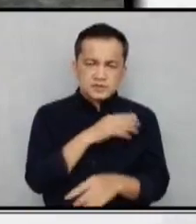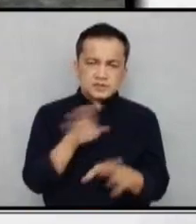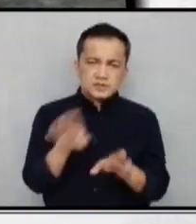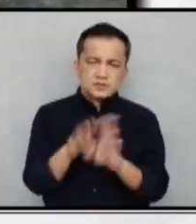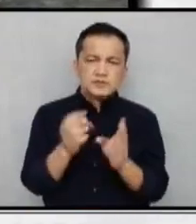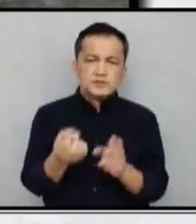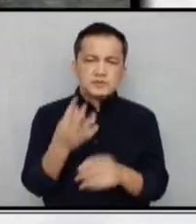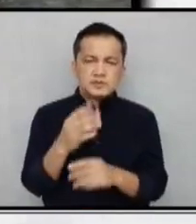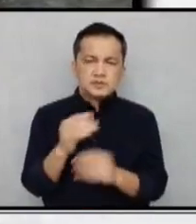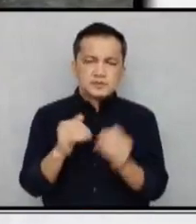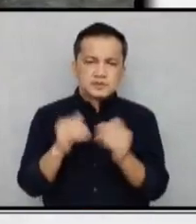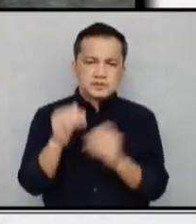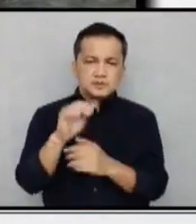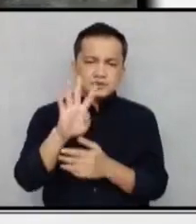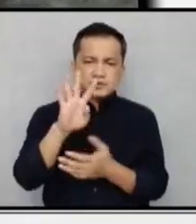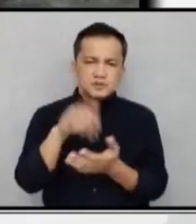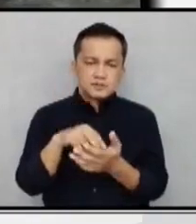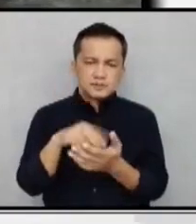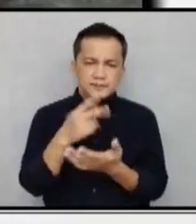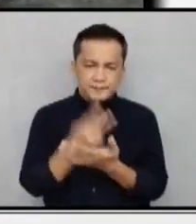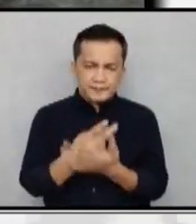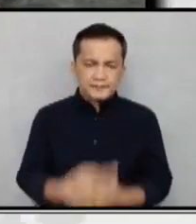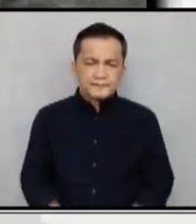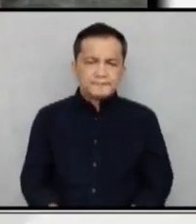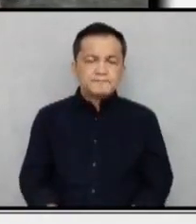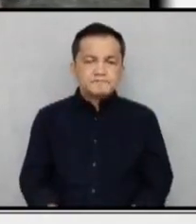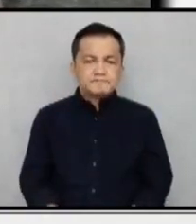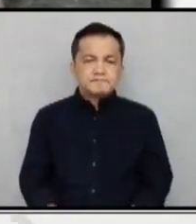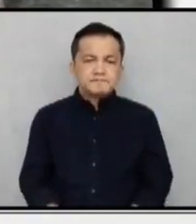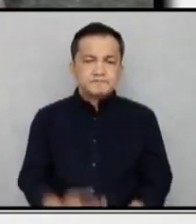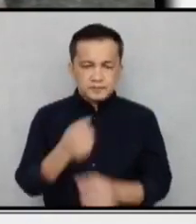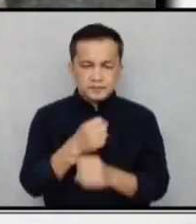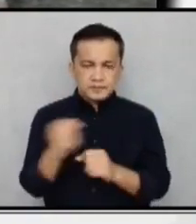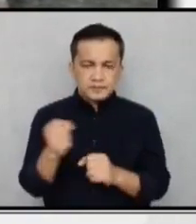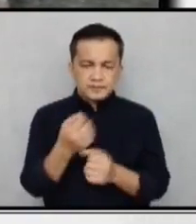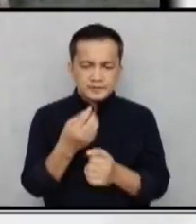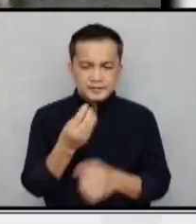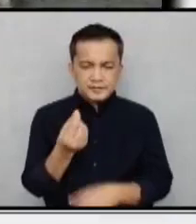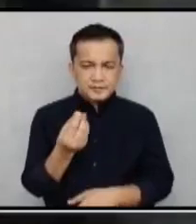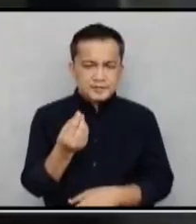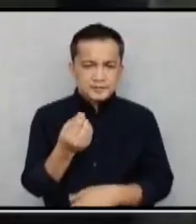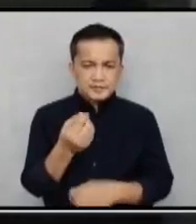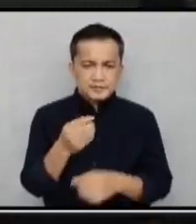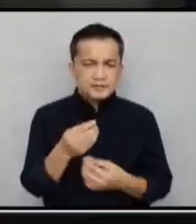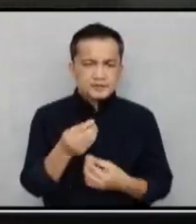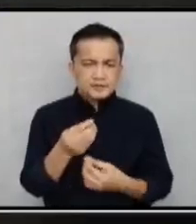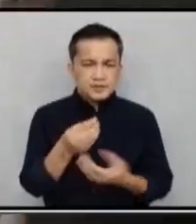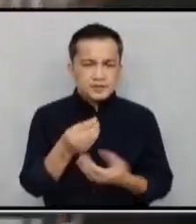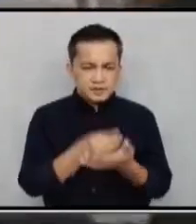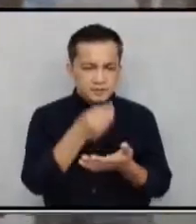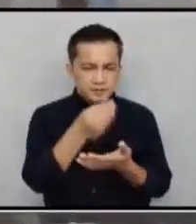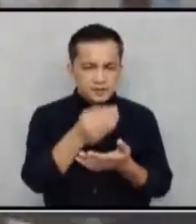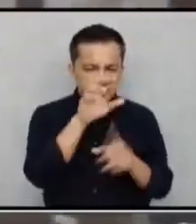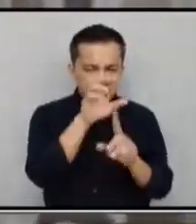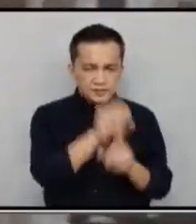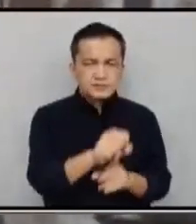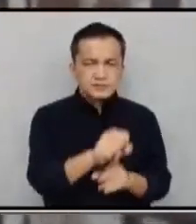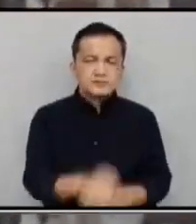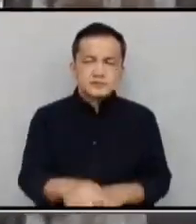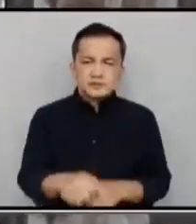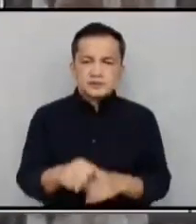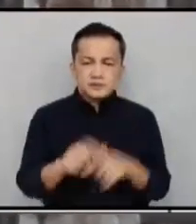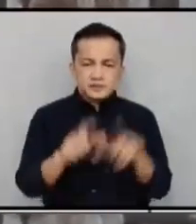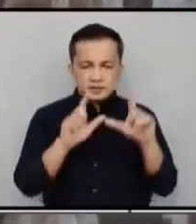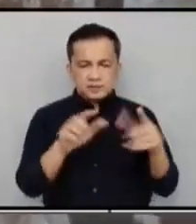mahigit 4,000 piso. Na-recover din ang perang ginamit bilang bypass money. Sasampahan ng kasong paglabag